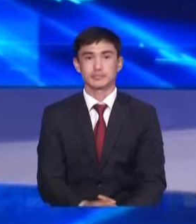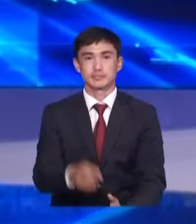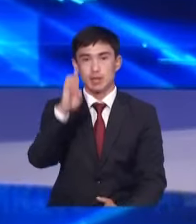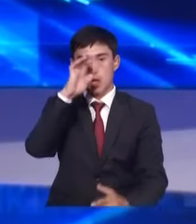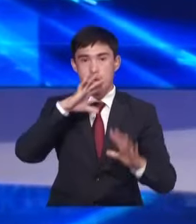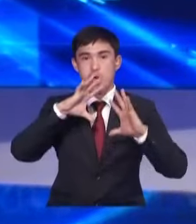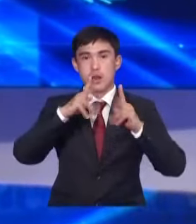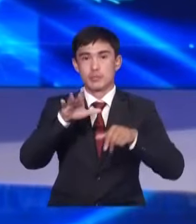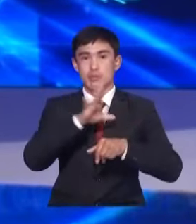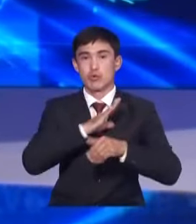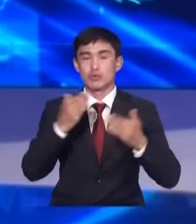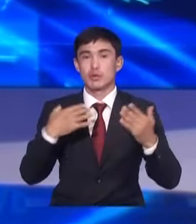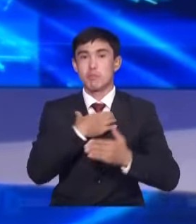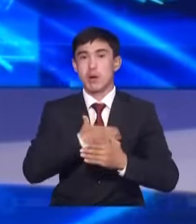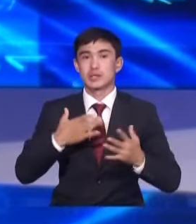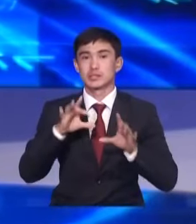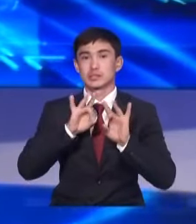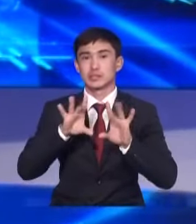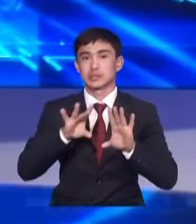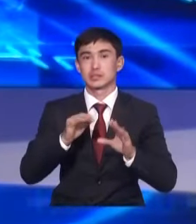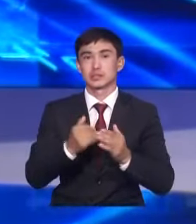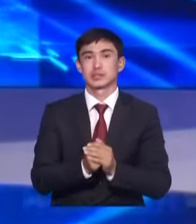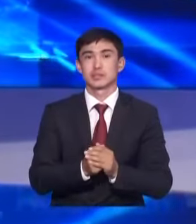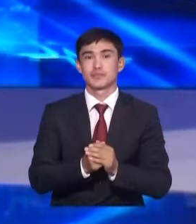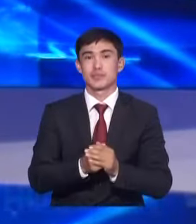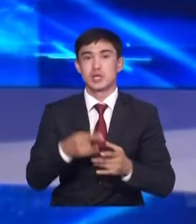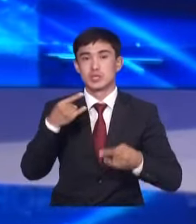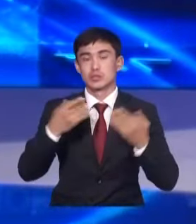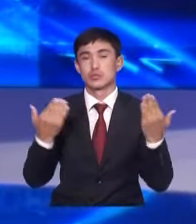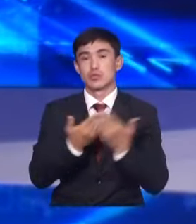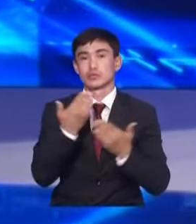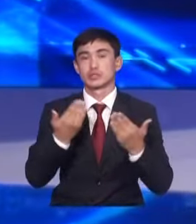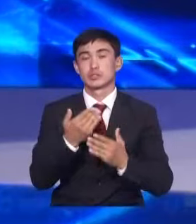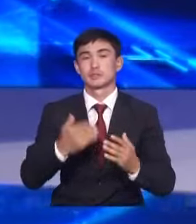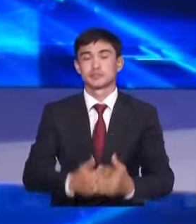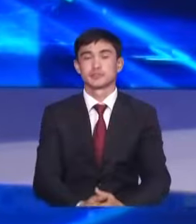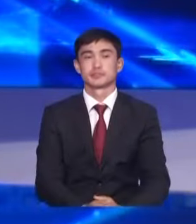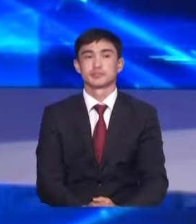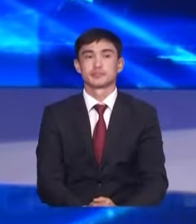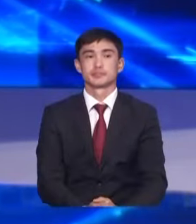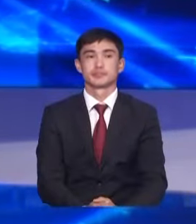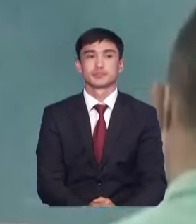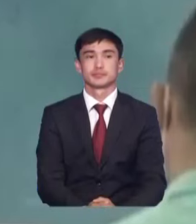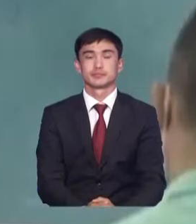Енді әлемде болып жатқан маңызды оқиғалардан да құлағдар болыңыздар. Эфирде жаһан жаңалықтары.